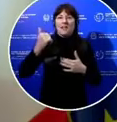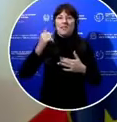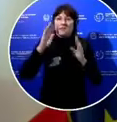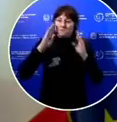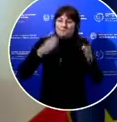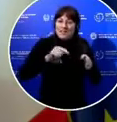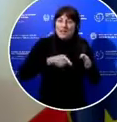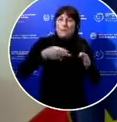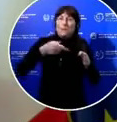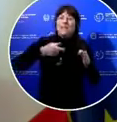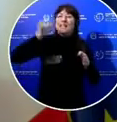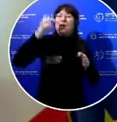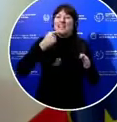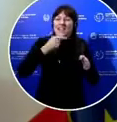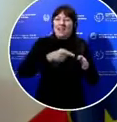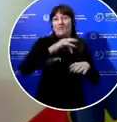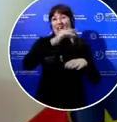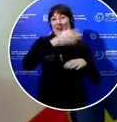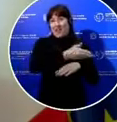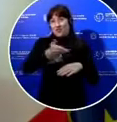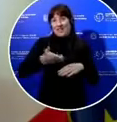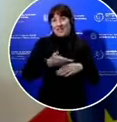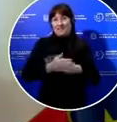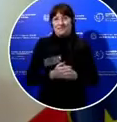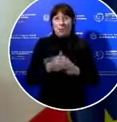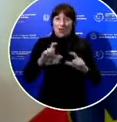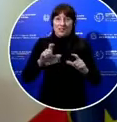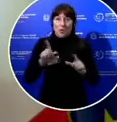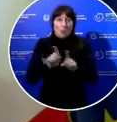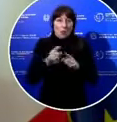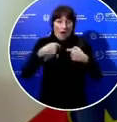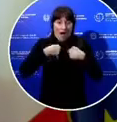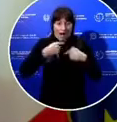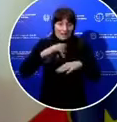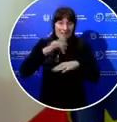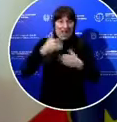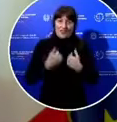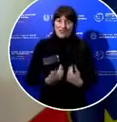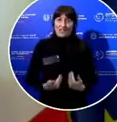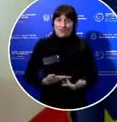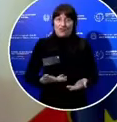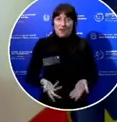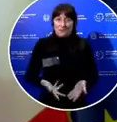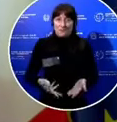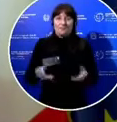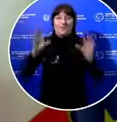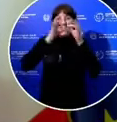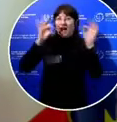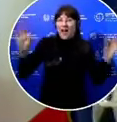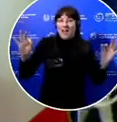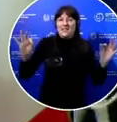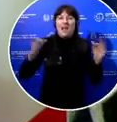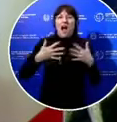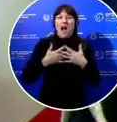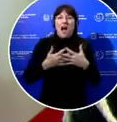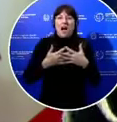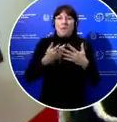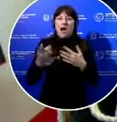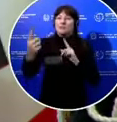fragili, perché anche noi lo siamo. Ama il tuo prossimo perché egli